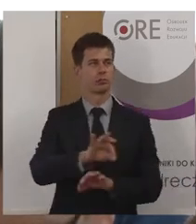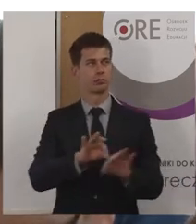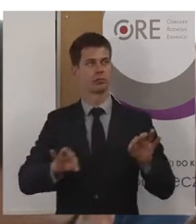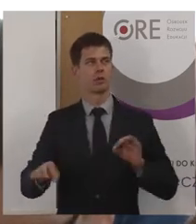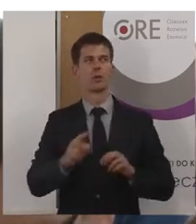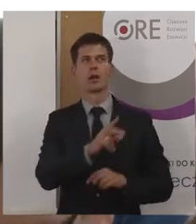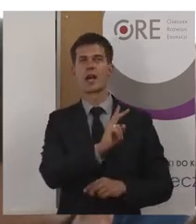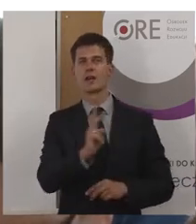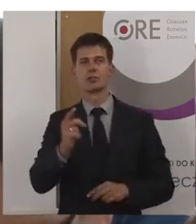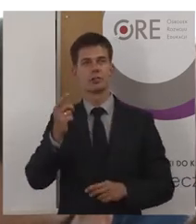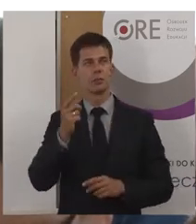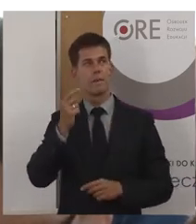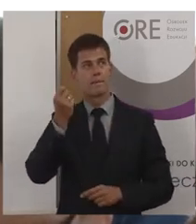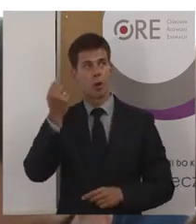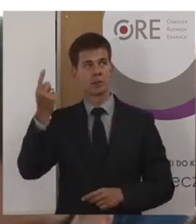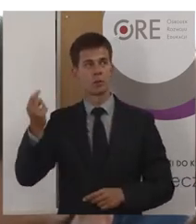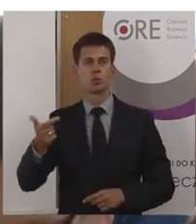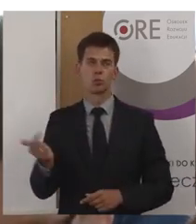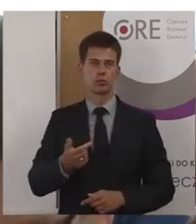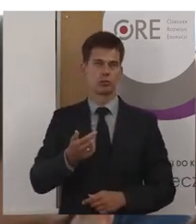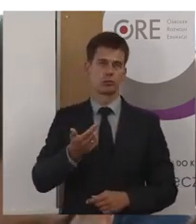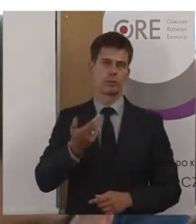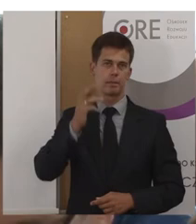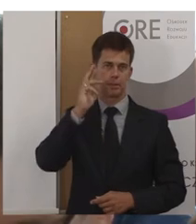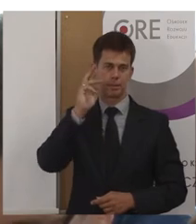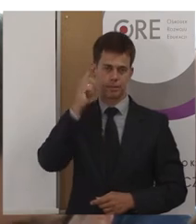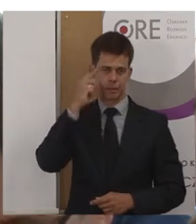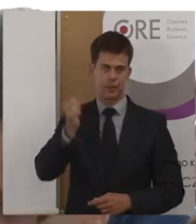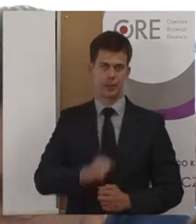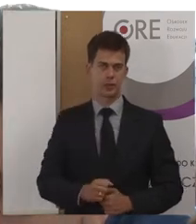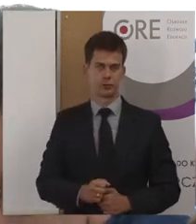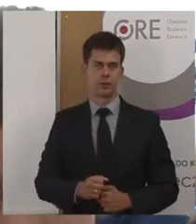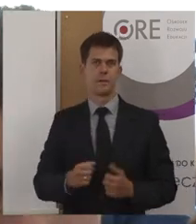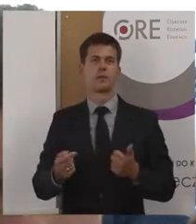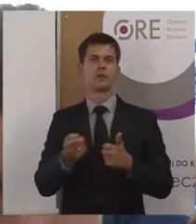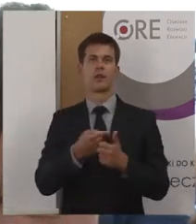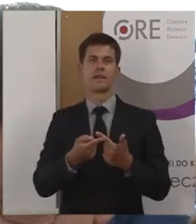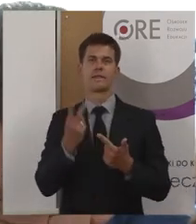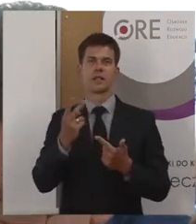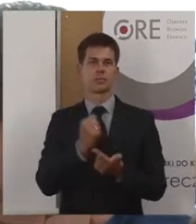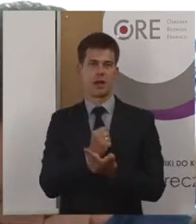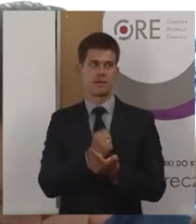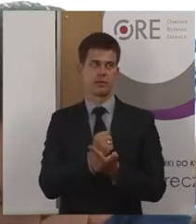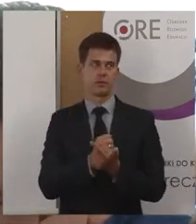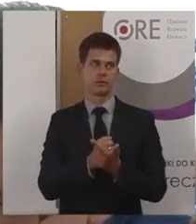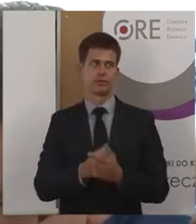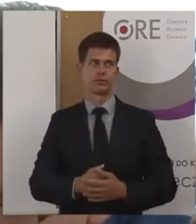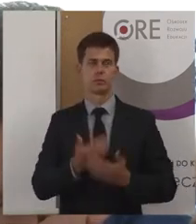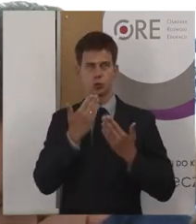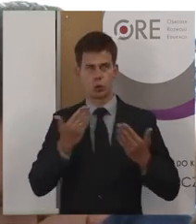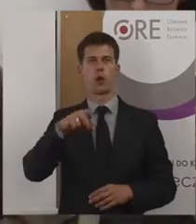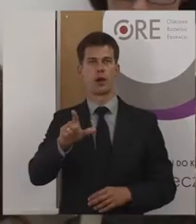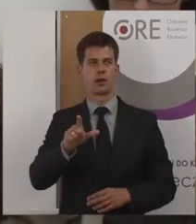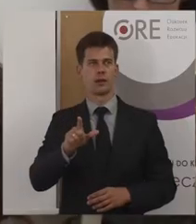niesłychanie ważne, ale pamiętajmy o dwóch rzeczach, które determinują nas. Te rzeczy, o których właśnie powiedziałem.